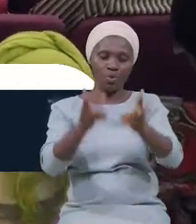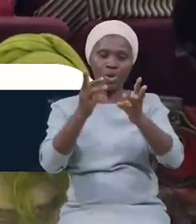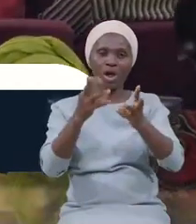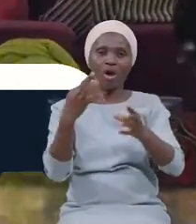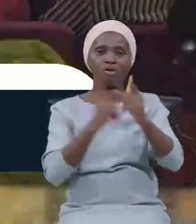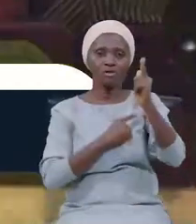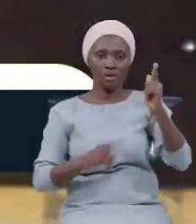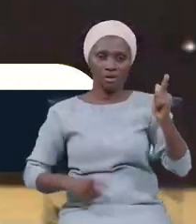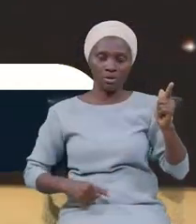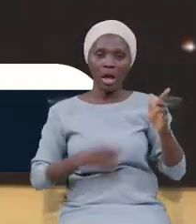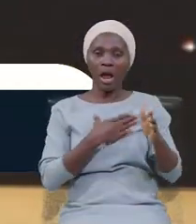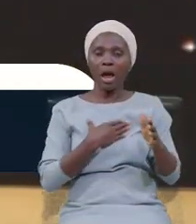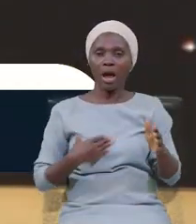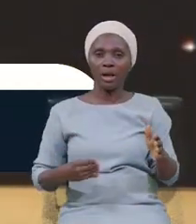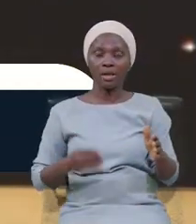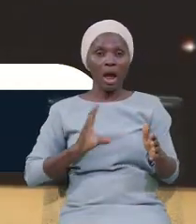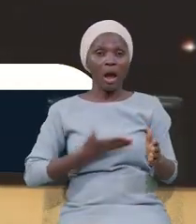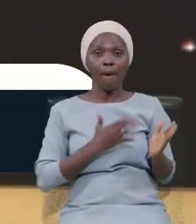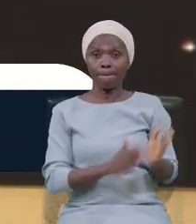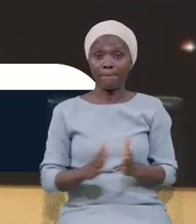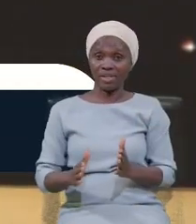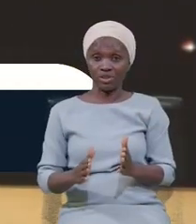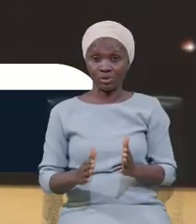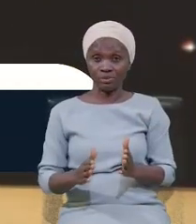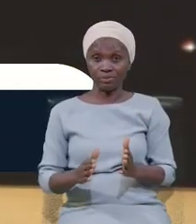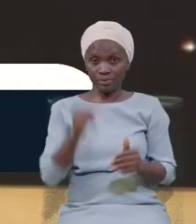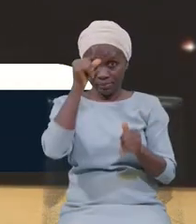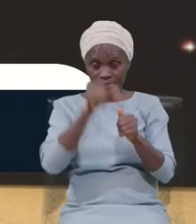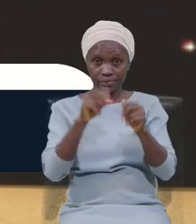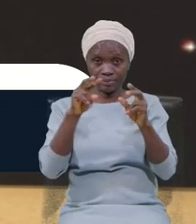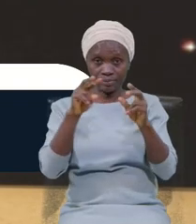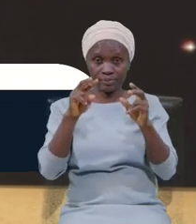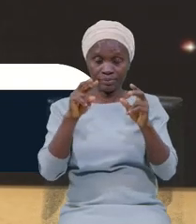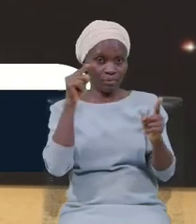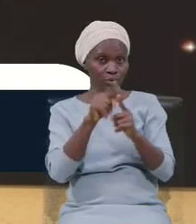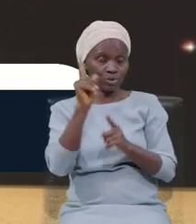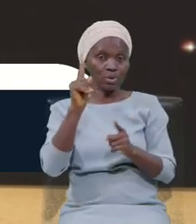voie du Seigneur. Notre préparation en tant que croyant,